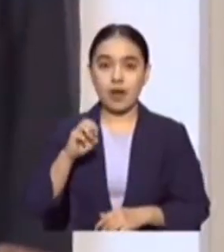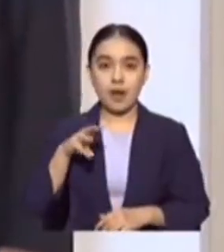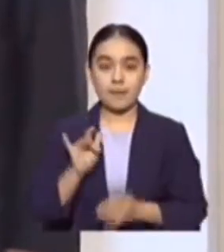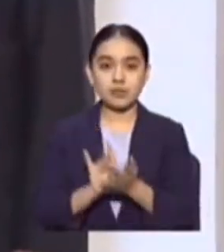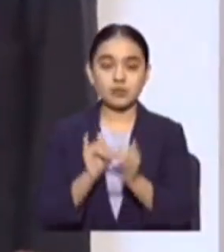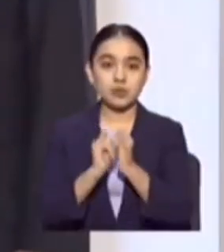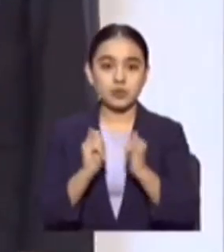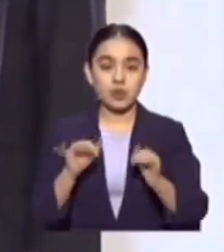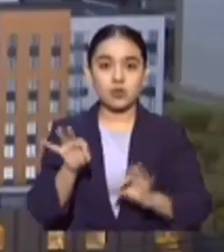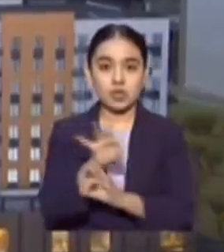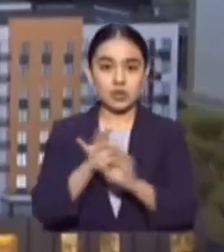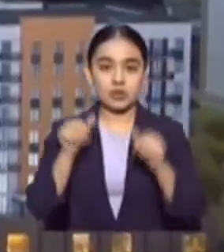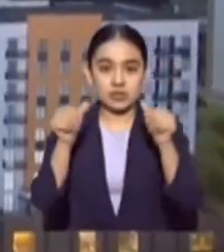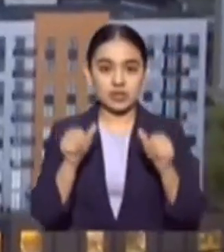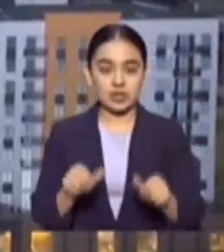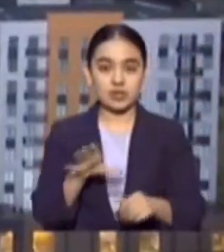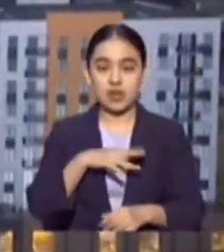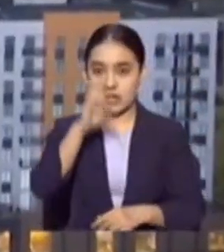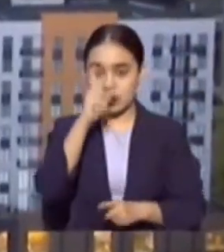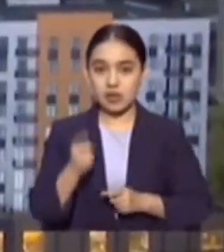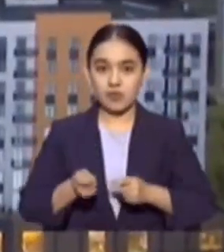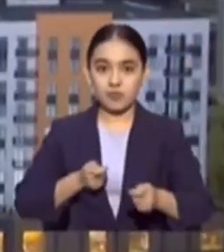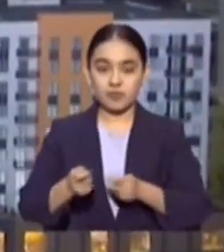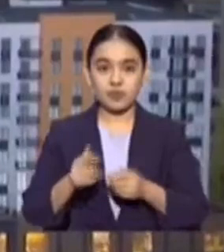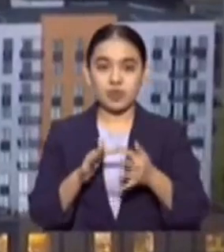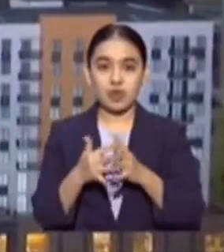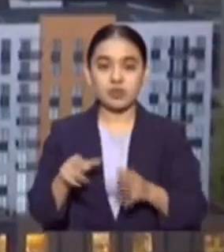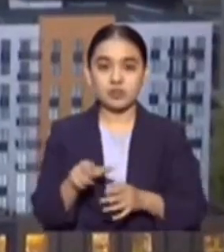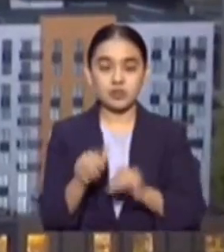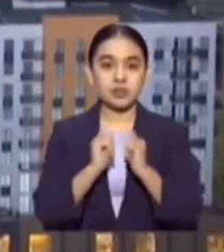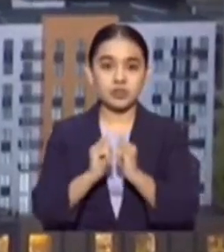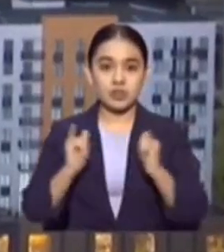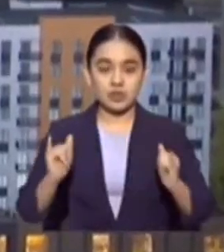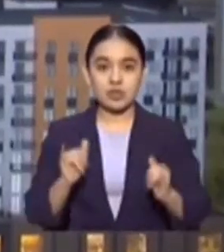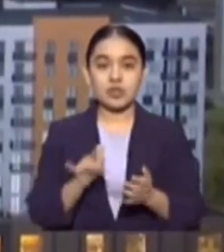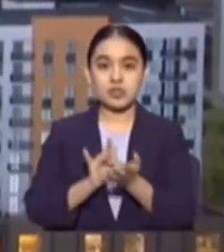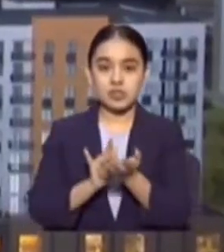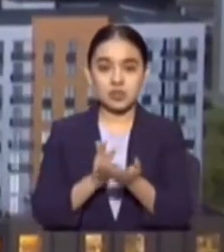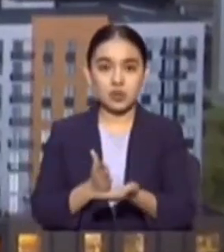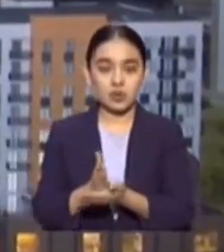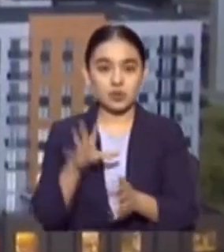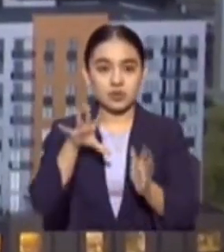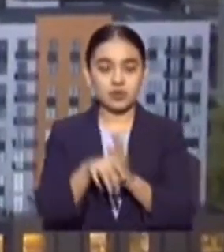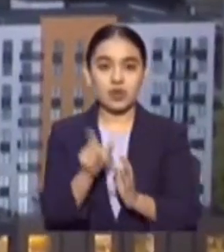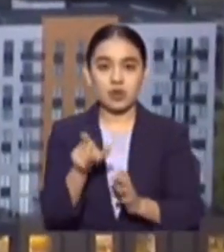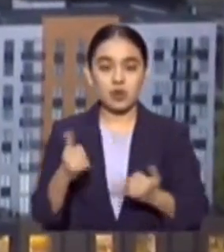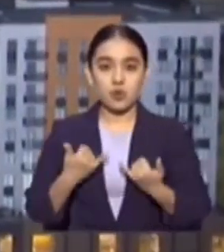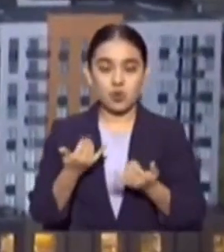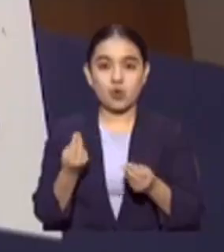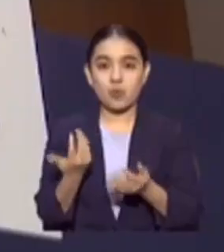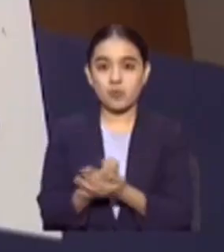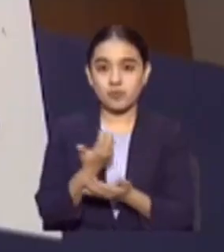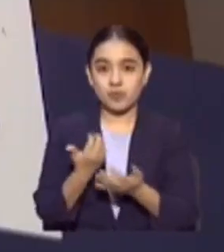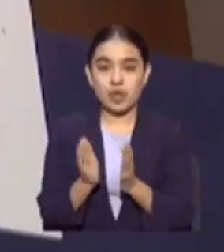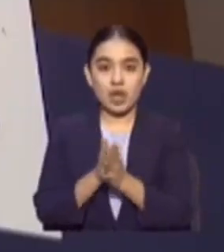turizmni rivojlantirish loyihalari taqdimot qilindi. Davlatimiz rahbari qishloqlarda infratuzilmani yaxshilab, sayyohlik yo'nalishlariga kiritib, aholi uchun daromad